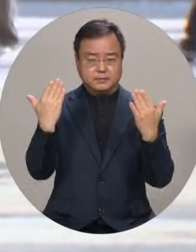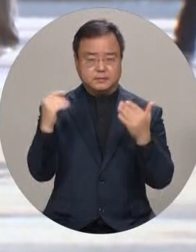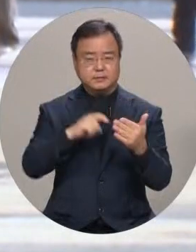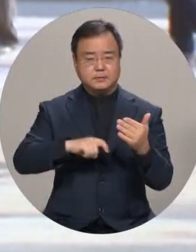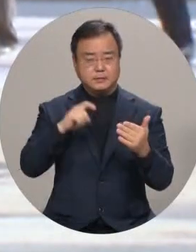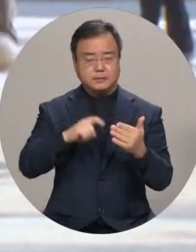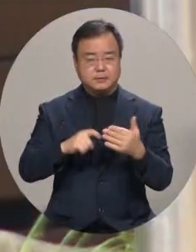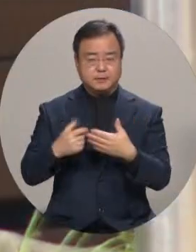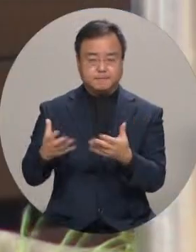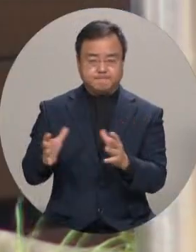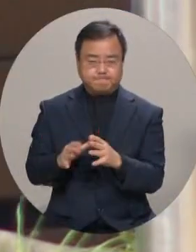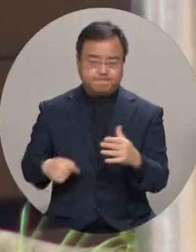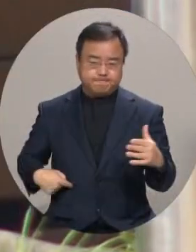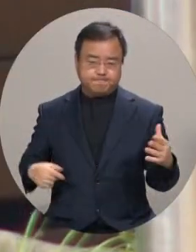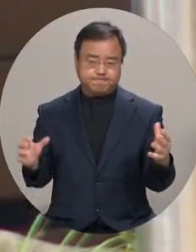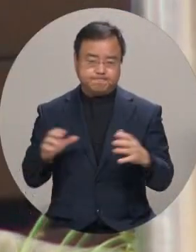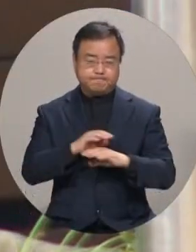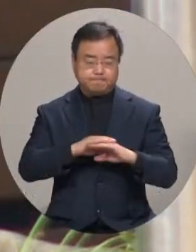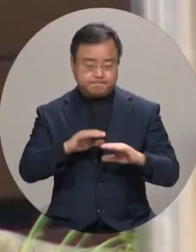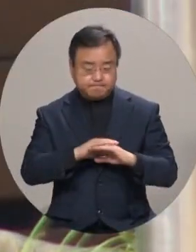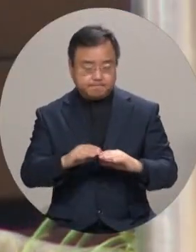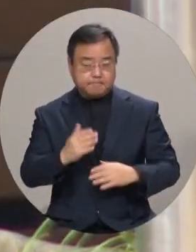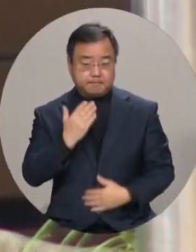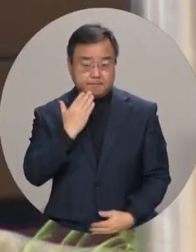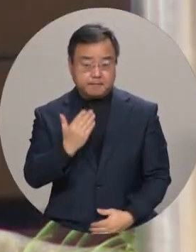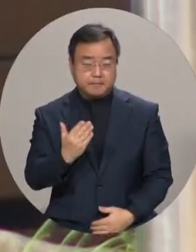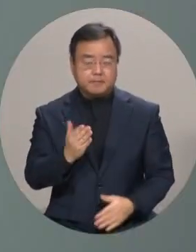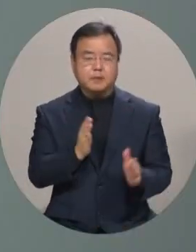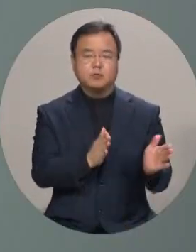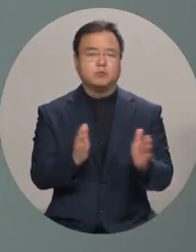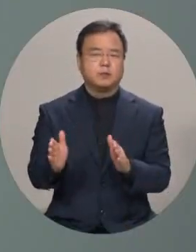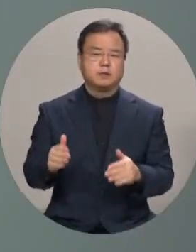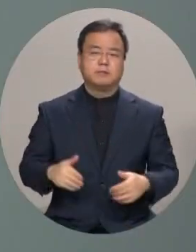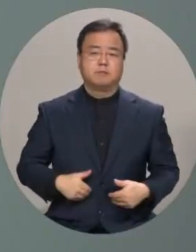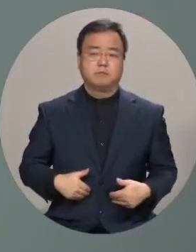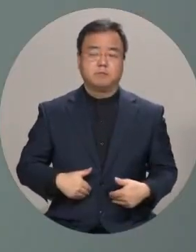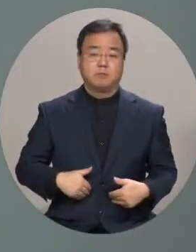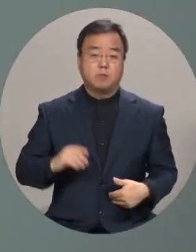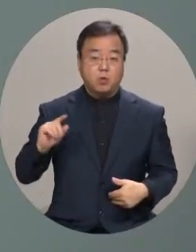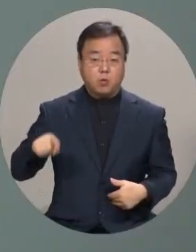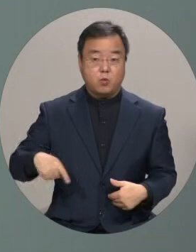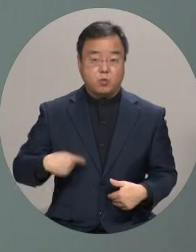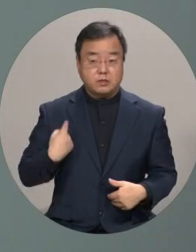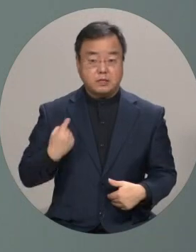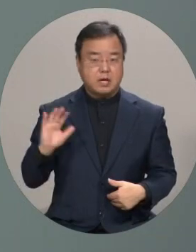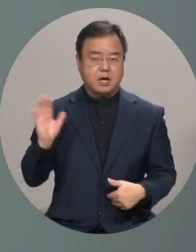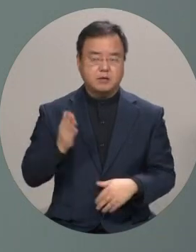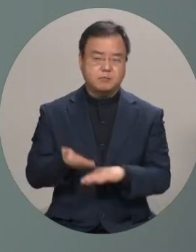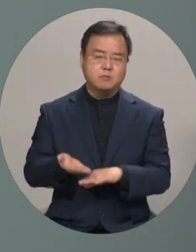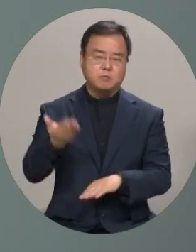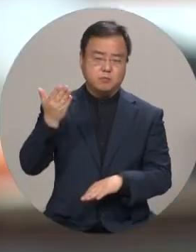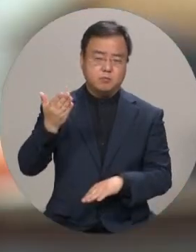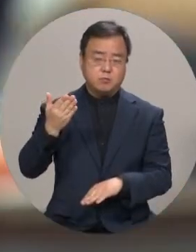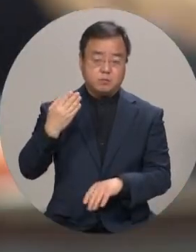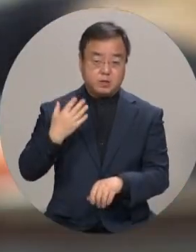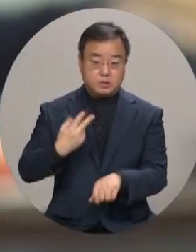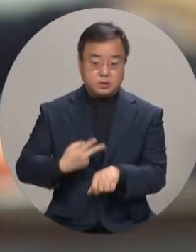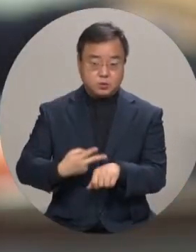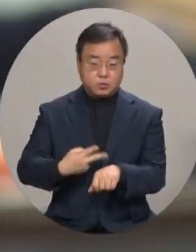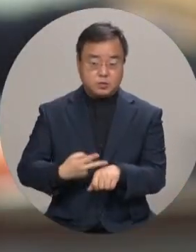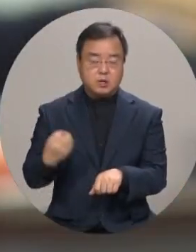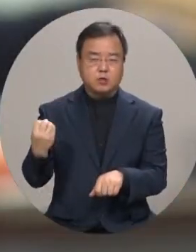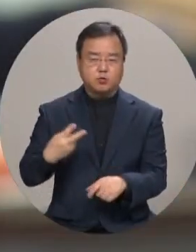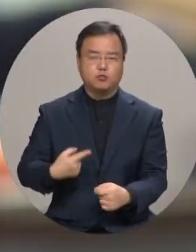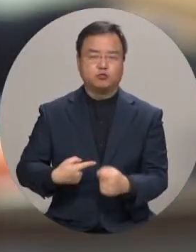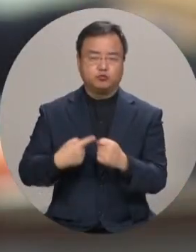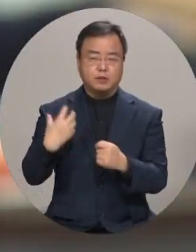팀 어프로치로 할수 있는 시스템이 조금 있으면 좋을 것 같아요. 그래서 혼자가 아니라 선임교사, 수석교사가 함께 도울 수 있는